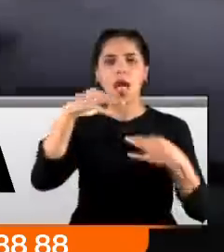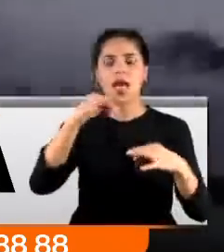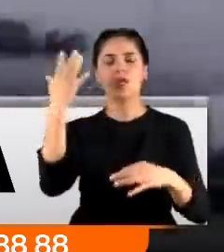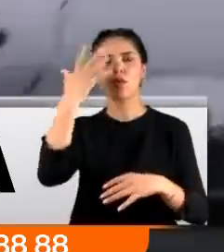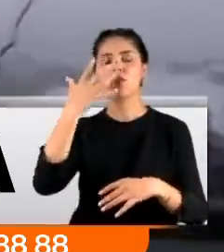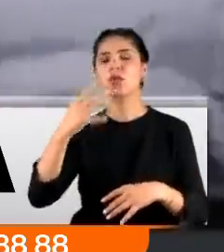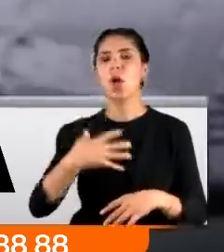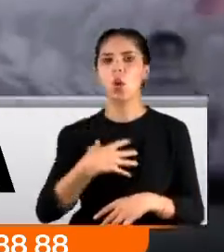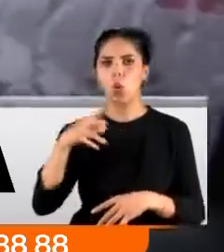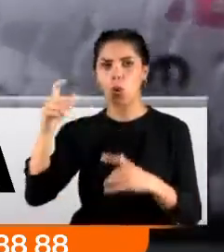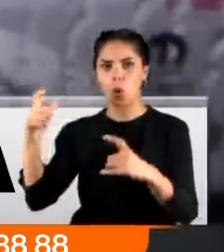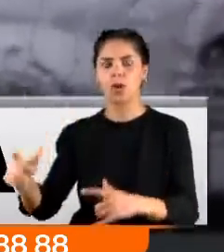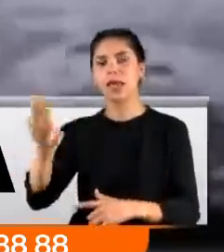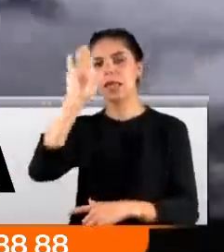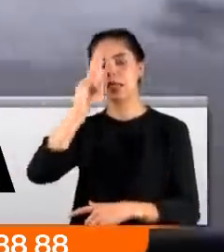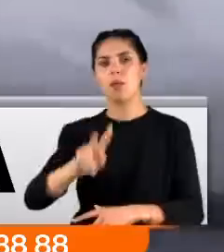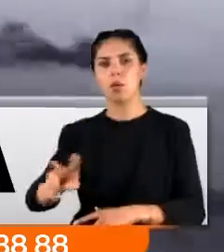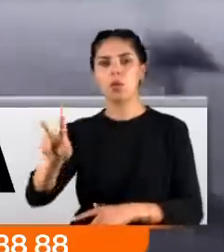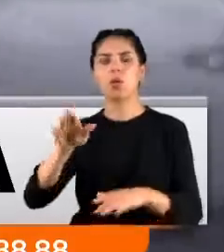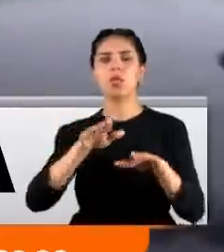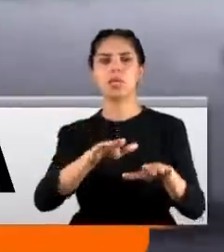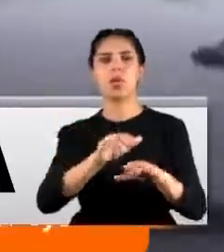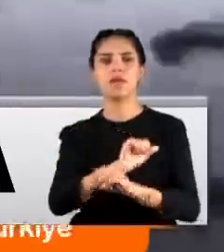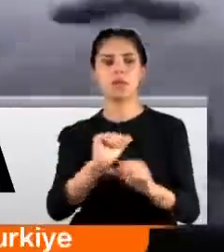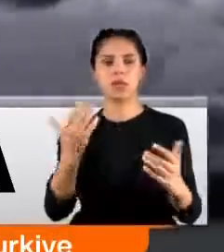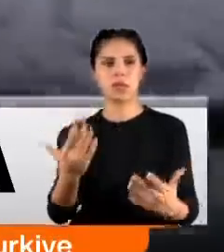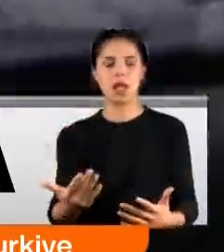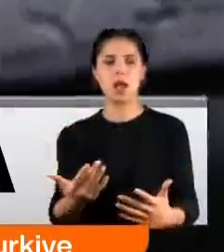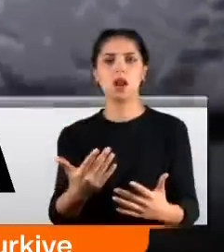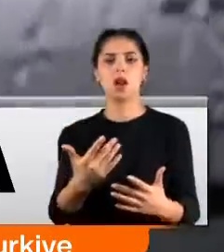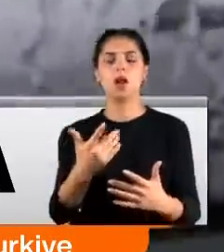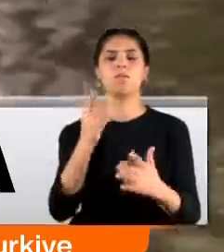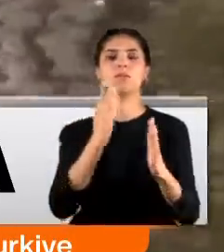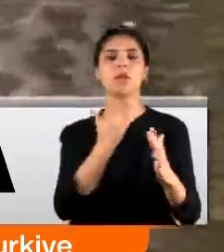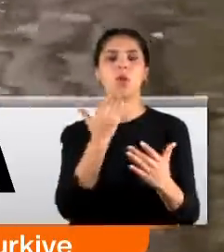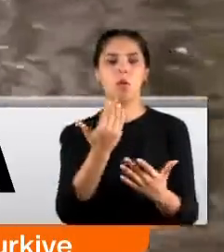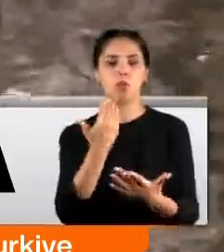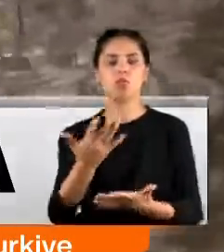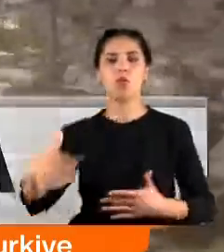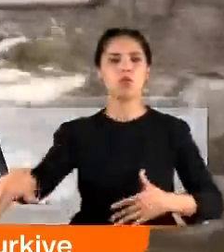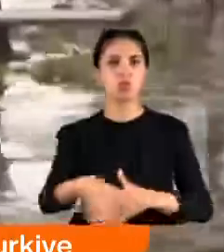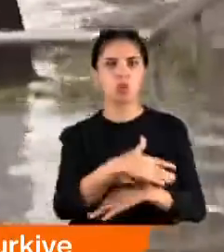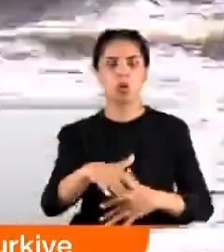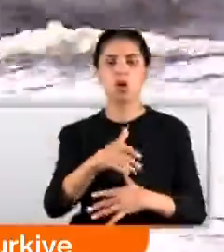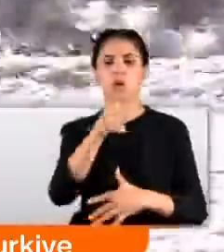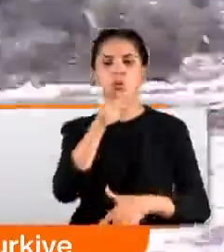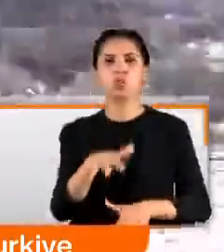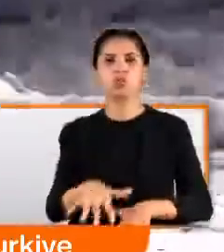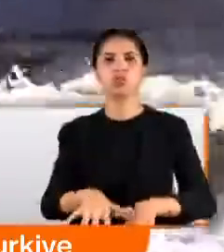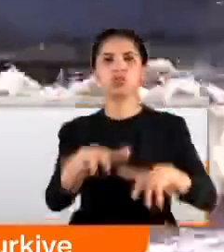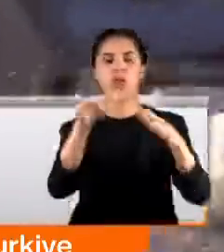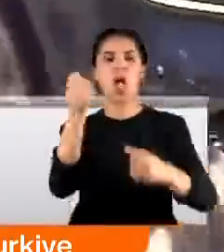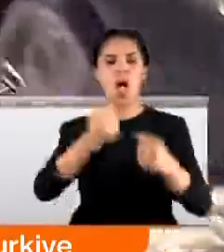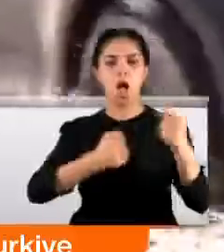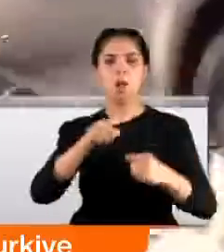Konya ve İstanbul yolunda trafik işte bu halde tamamen durmuş durumda. Cadde ve sokaklar göle döndü.